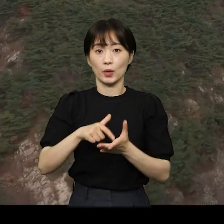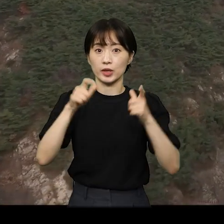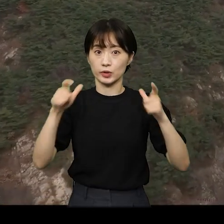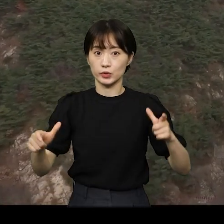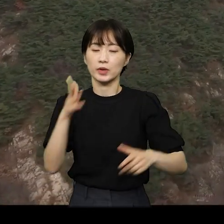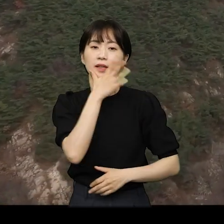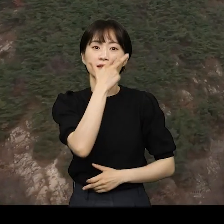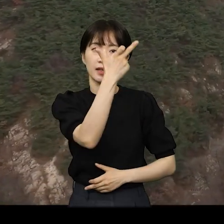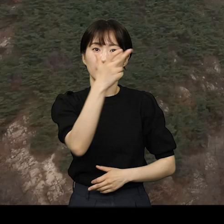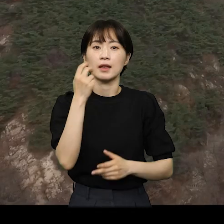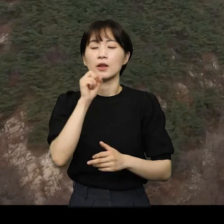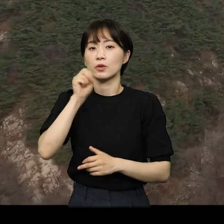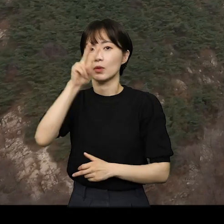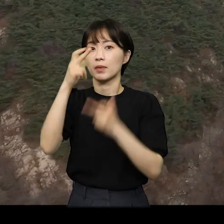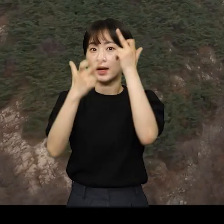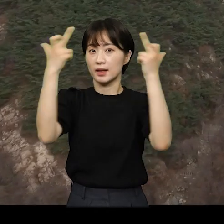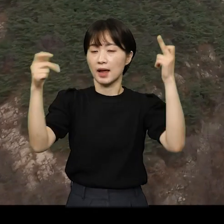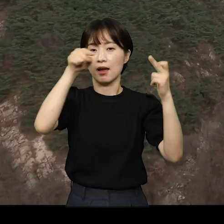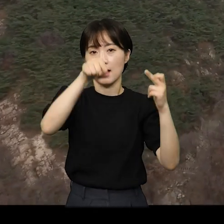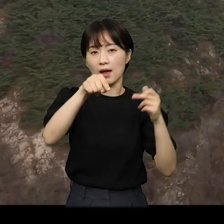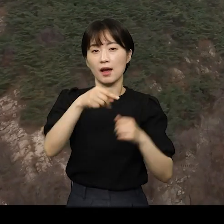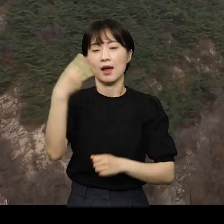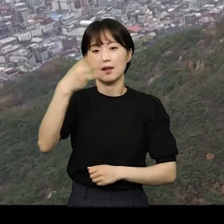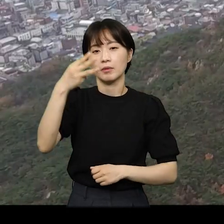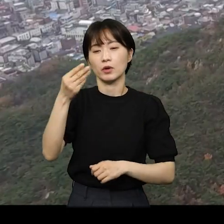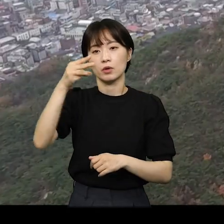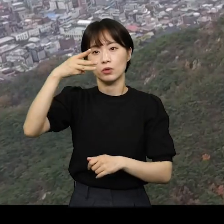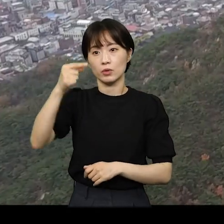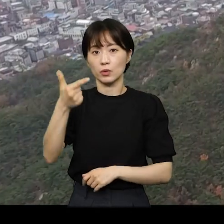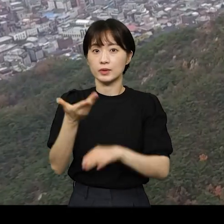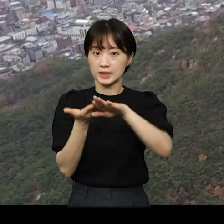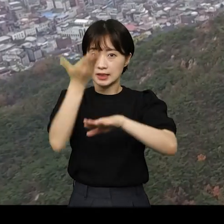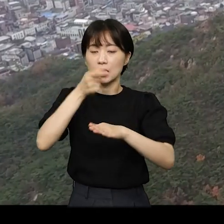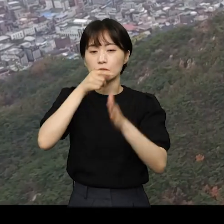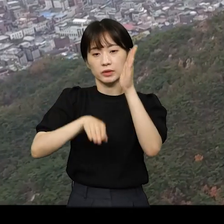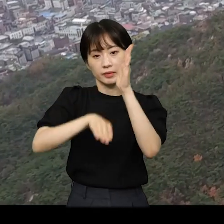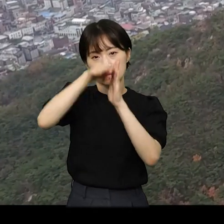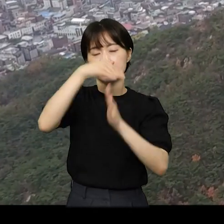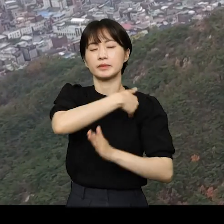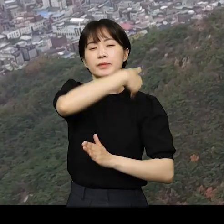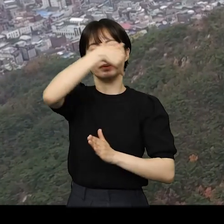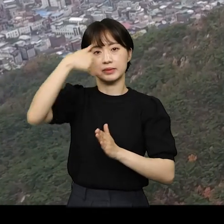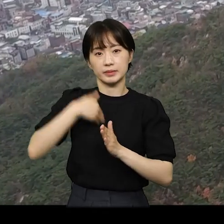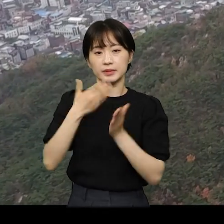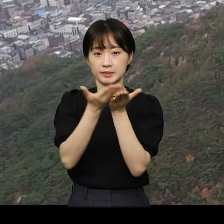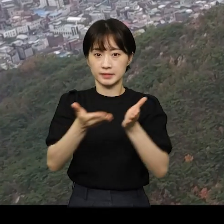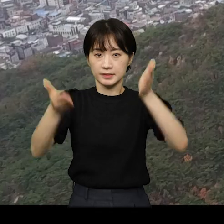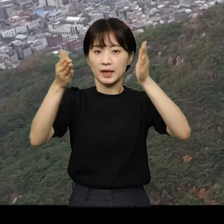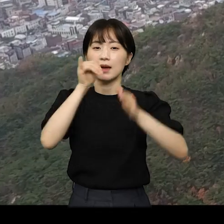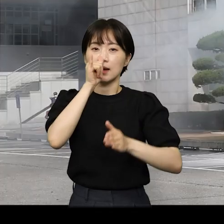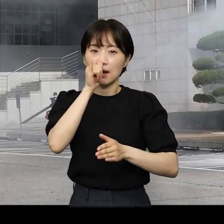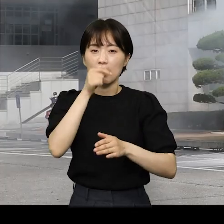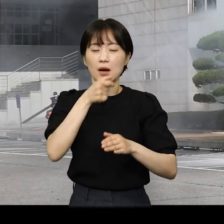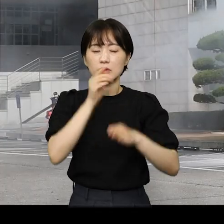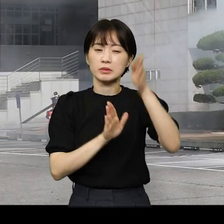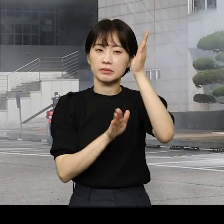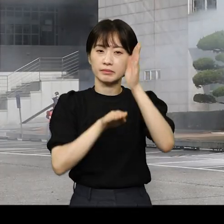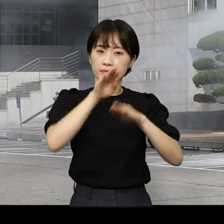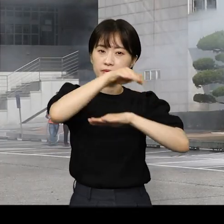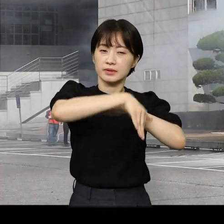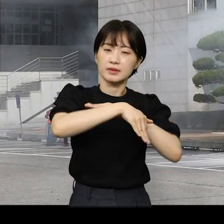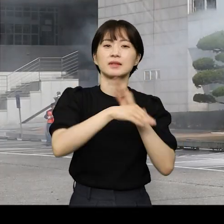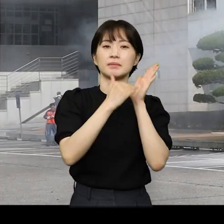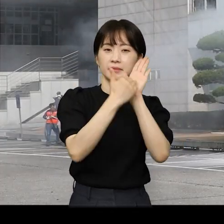우리군은 아차산과 용마산 중턱에 3,000톤 이상을 저장할 수 있는 빗물 저류조를 설치해 홍수